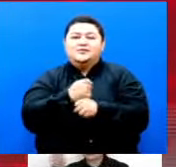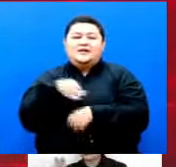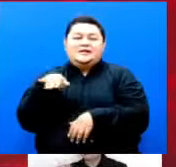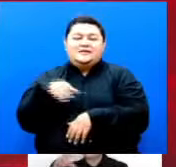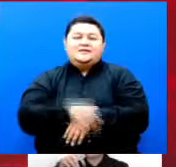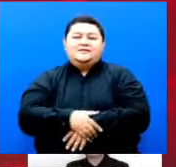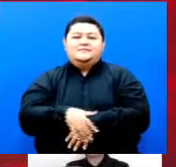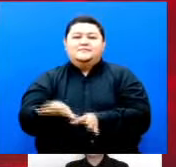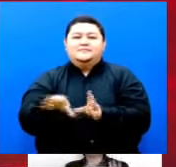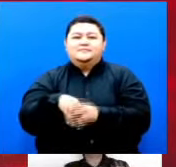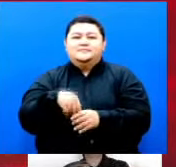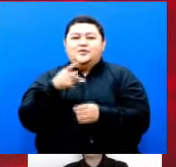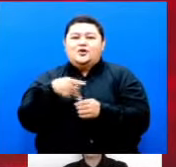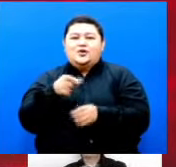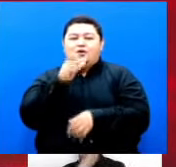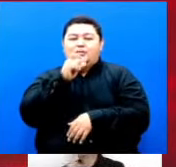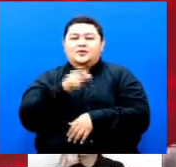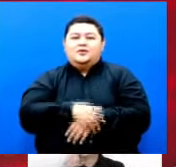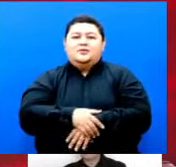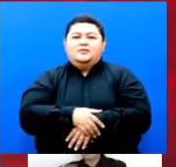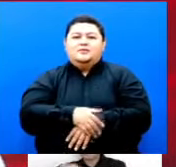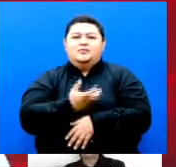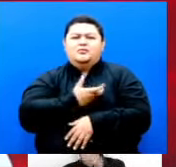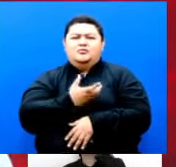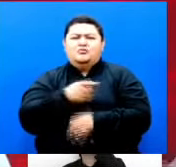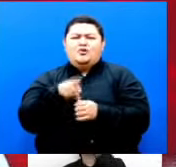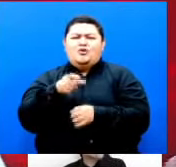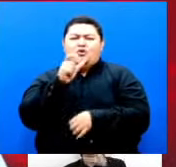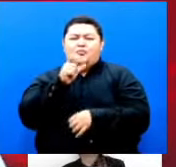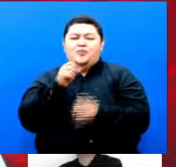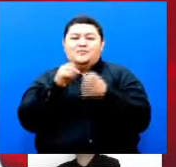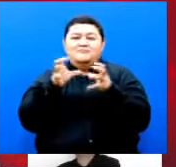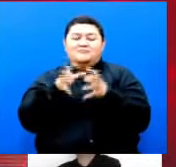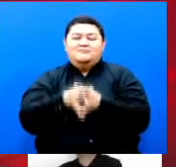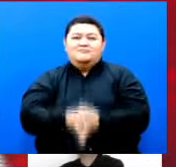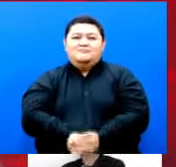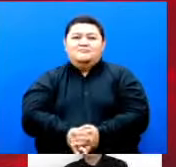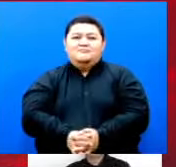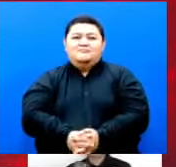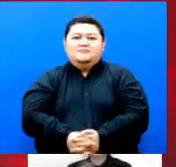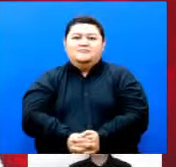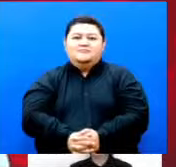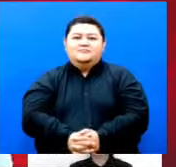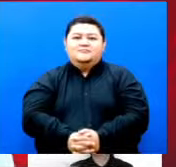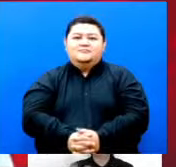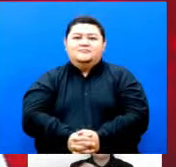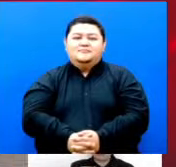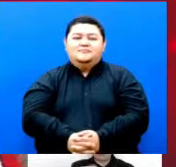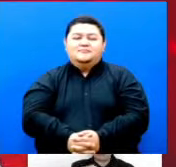Jakarta.Termasukkopi, karenakonsumsikopiGenZ sangatbesardanmahal.Kamiakan menyediakankopigratisnanti.